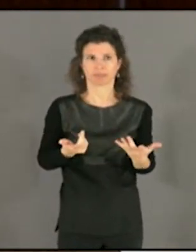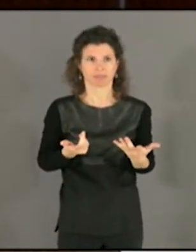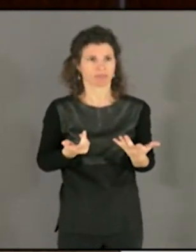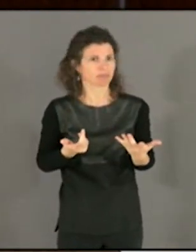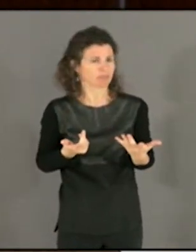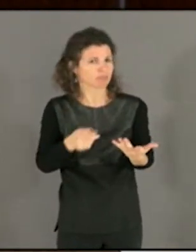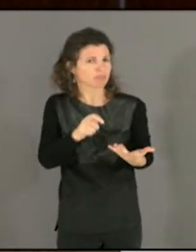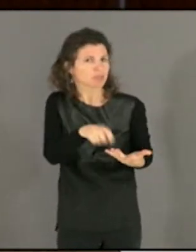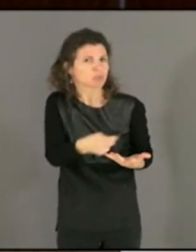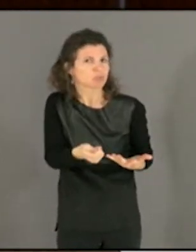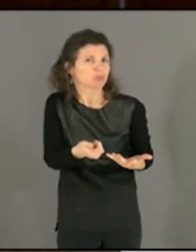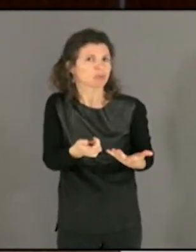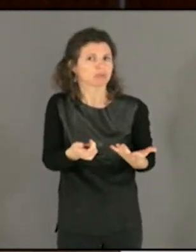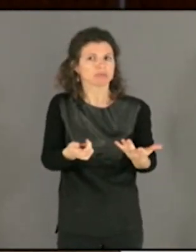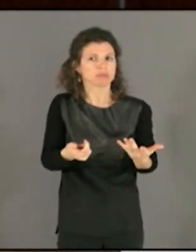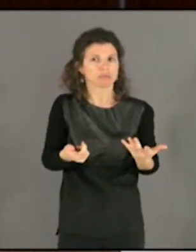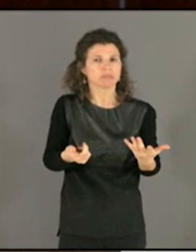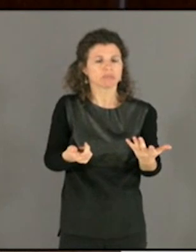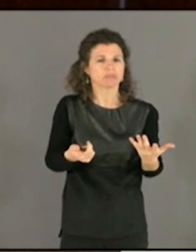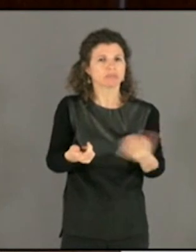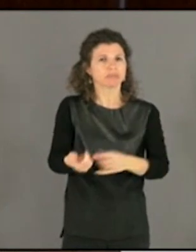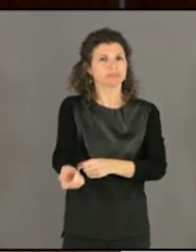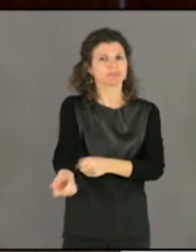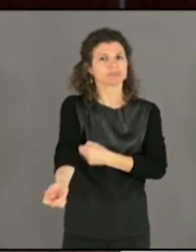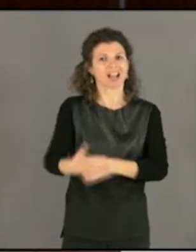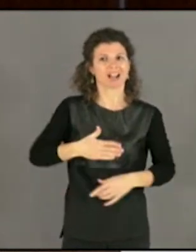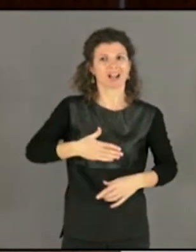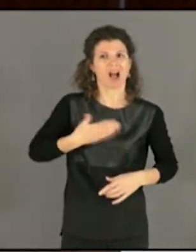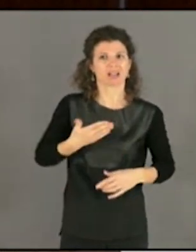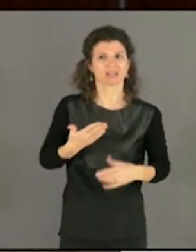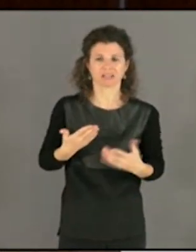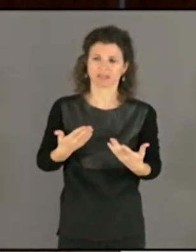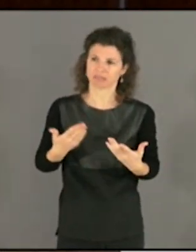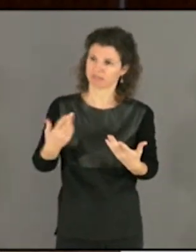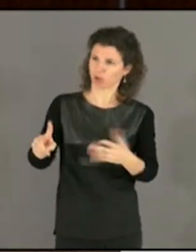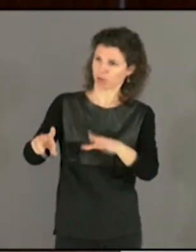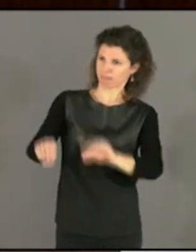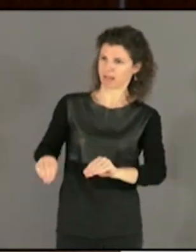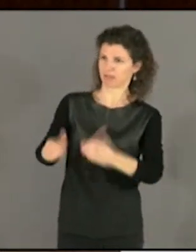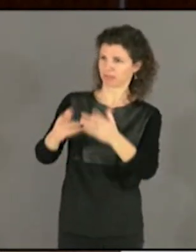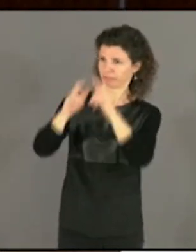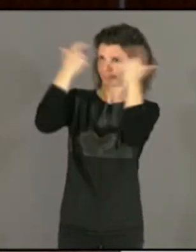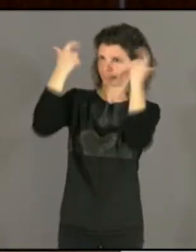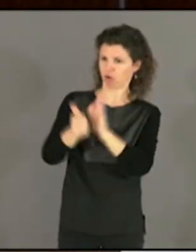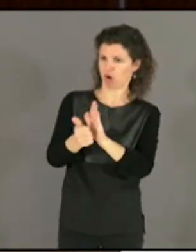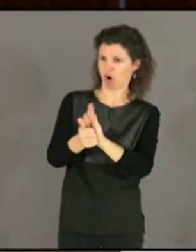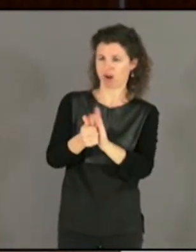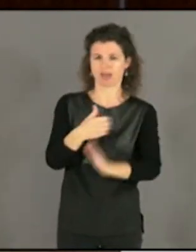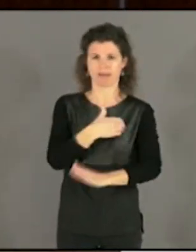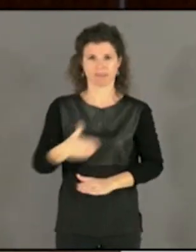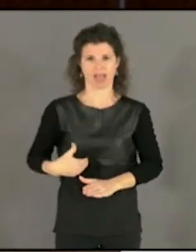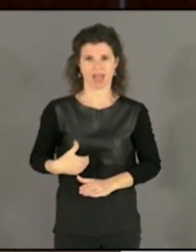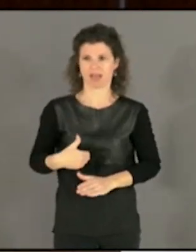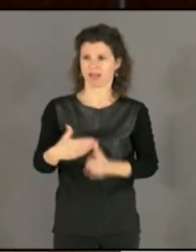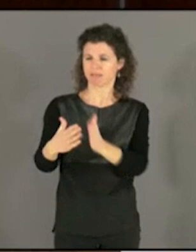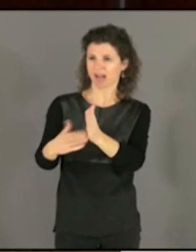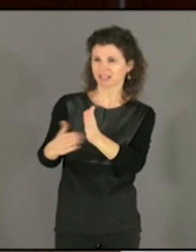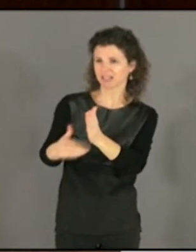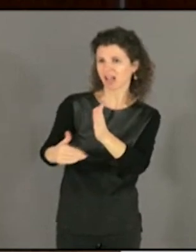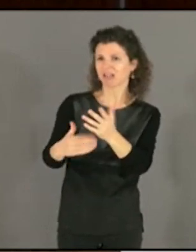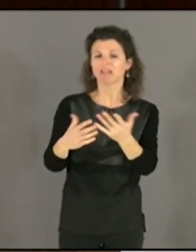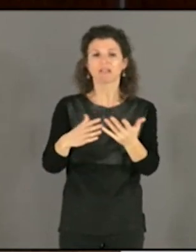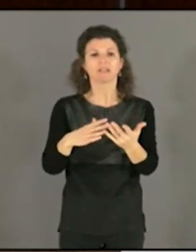Invité, grâce à votre position de maire de Marseille, ceux qui auraient des discours, ceux qui tiendraient